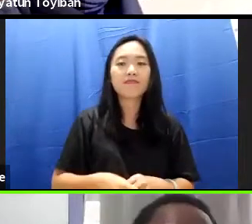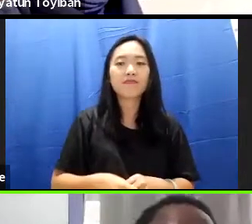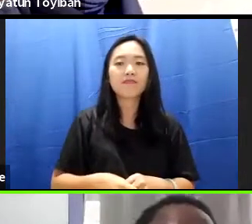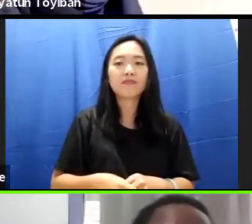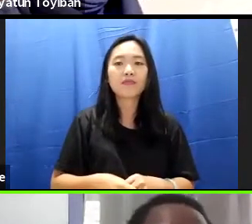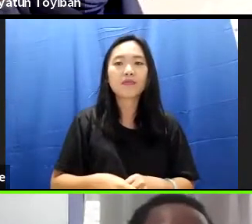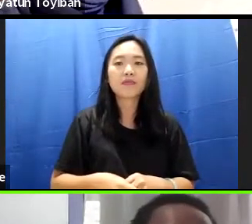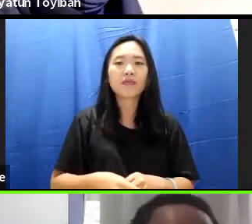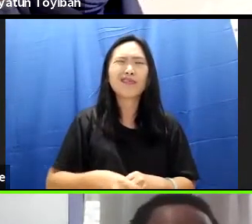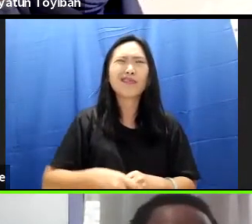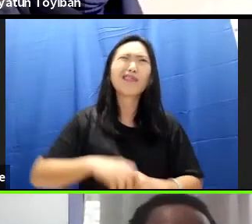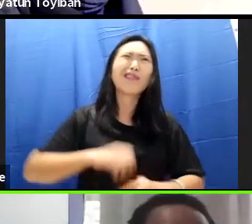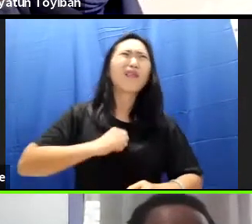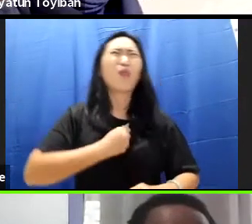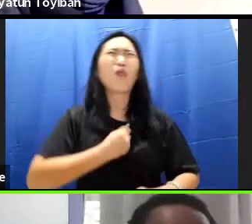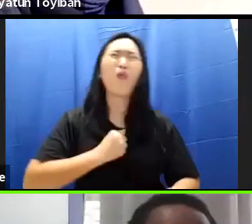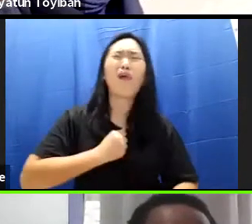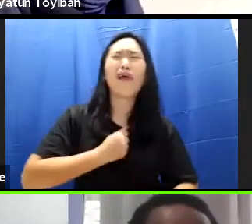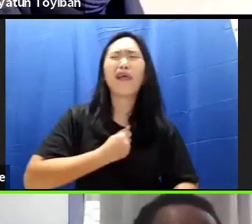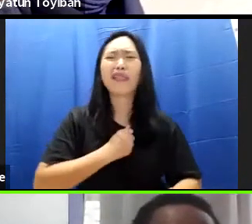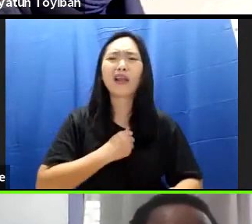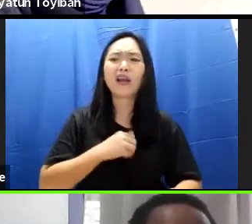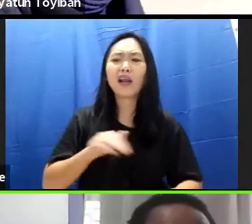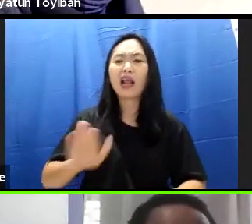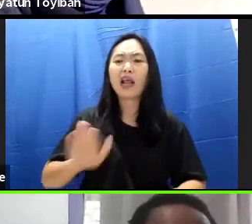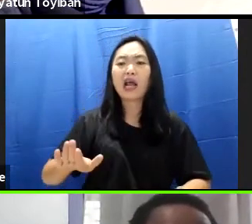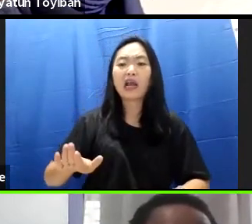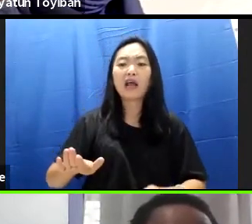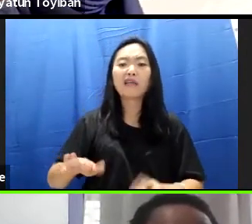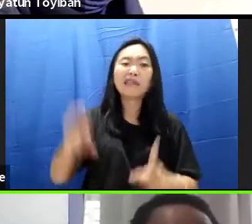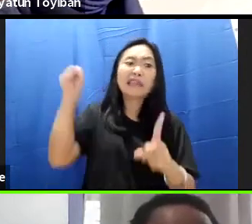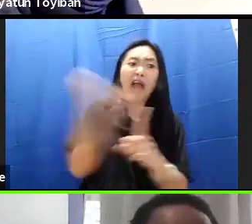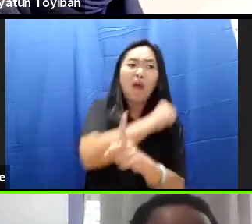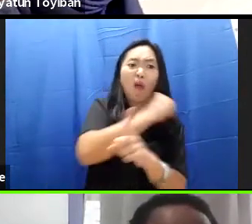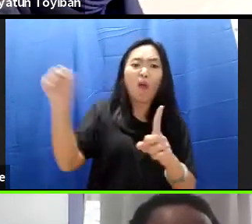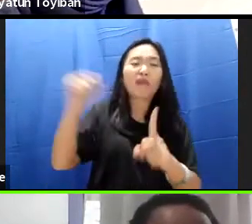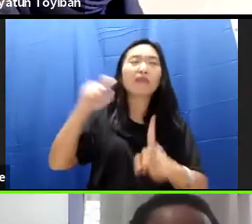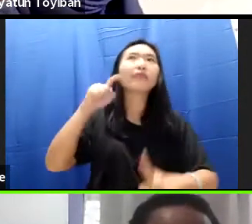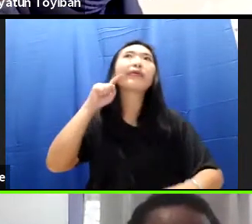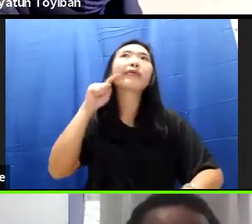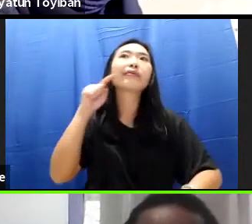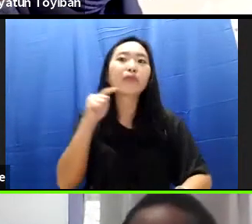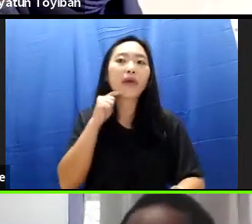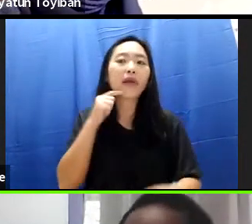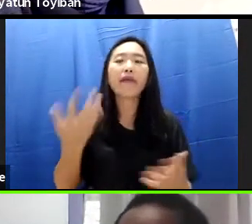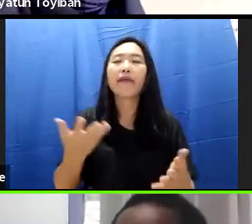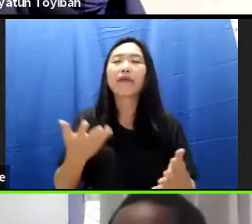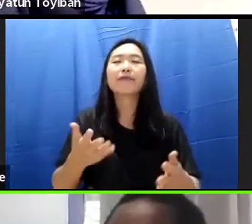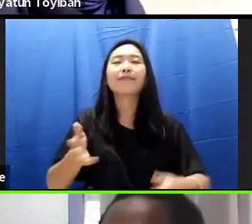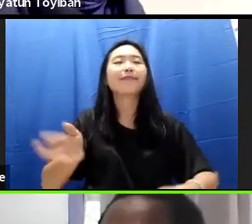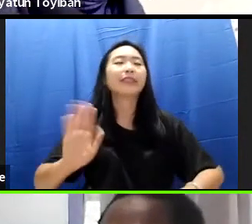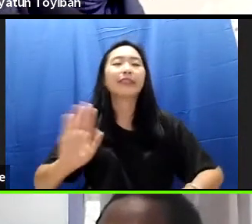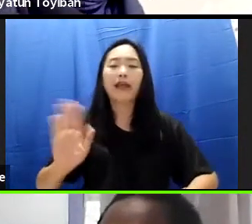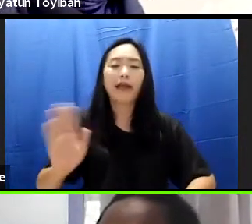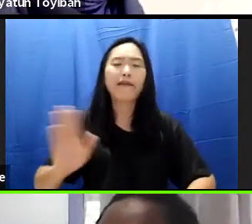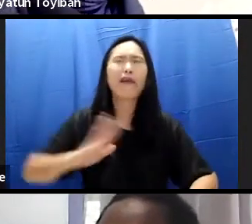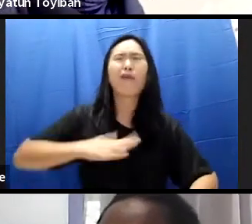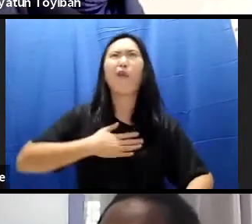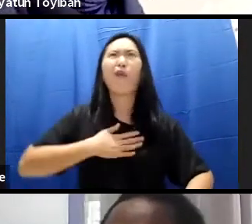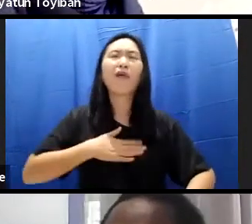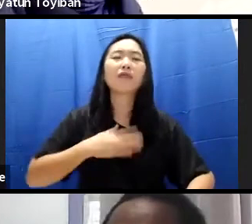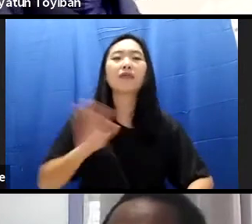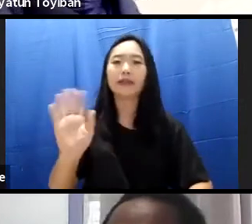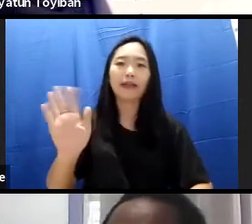kekhawatiran bahwa anaknya akan mengalami kekerasan seksual dan sebagainya. Begitu, Mbak. Makasih. Oke, baik. Terima